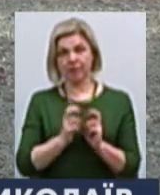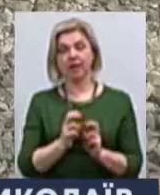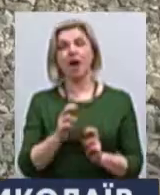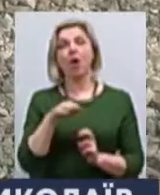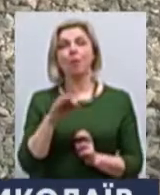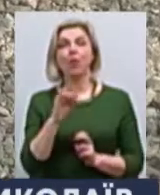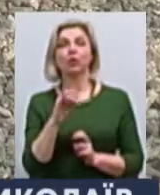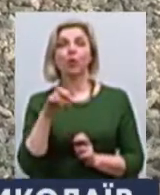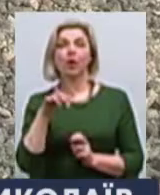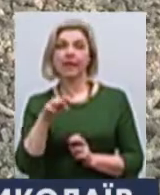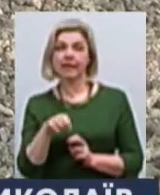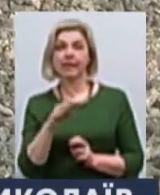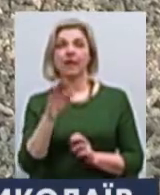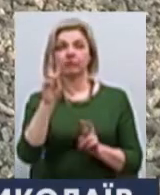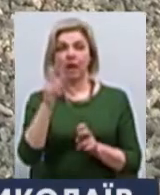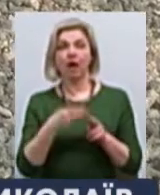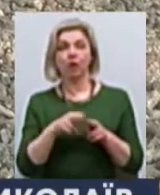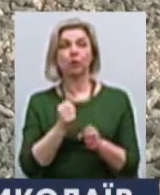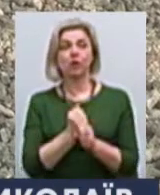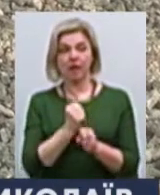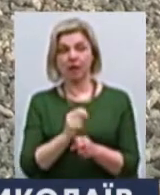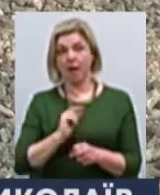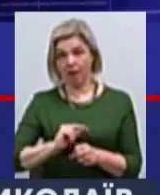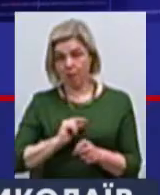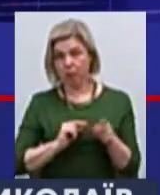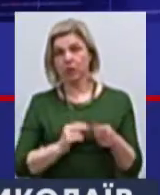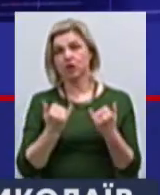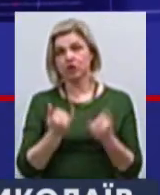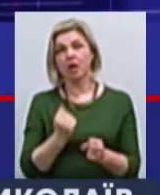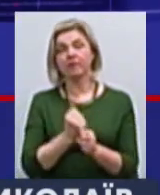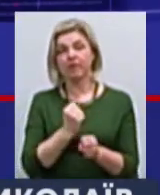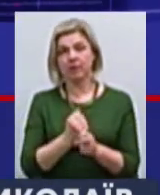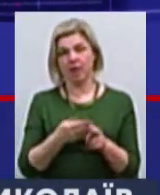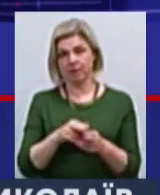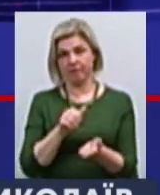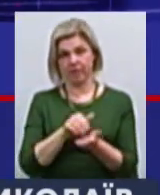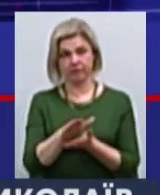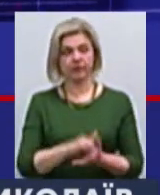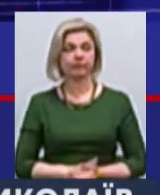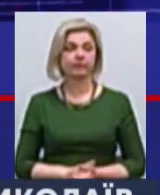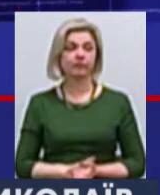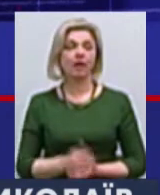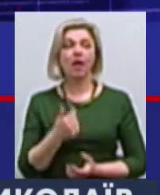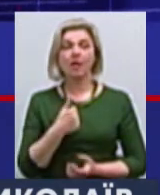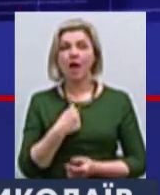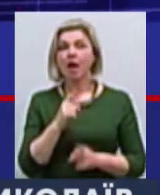яке виконувало роботи, зараз розмовляти на цю тему відмовився. Я не буду зараз коментувати